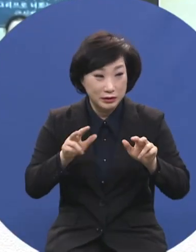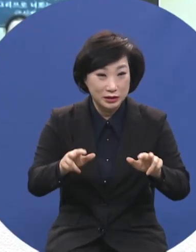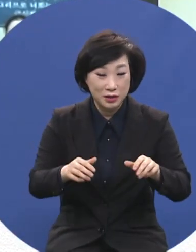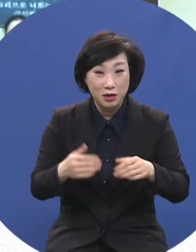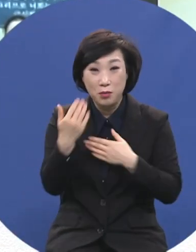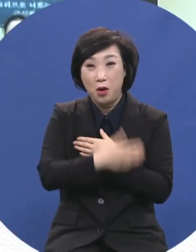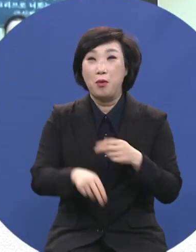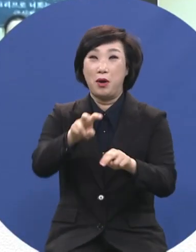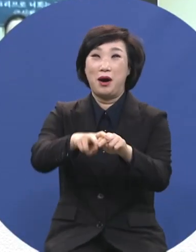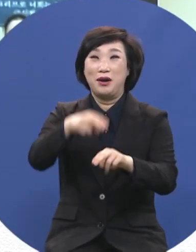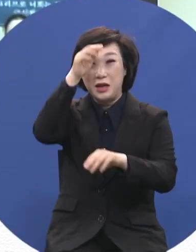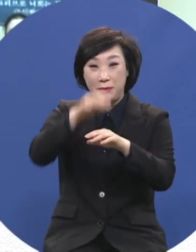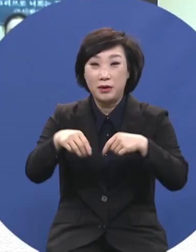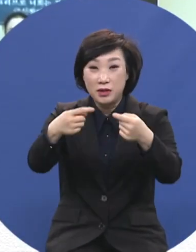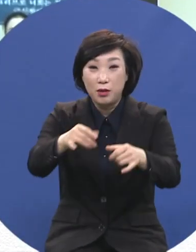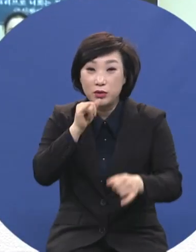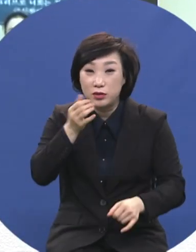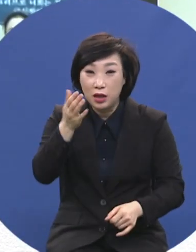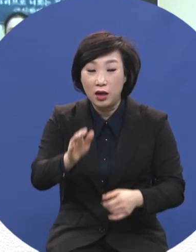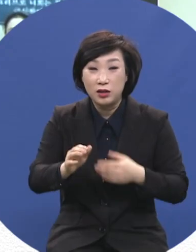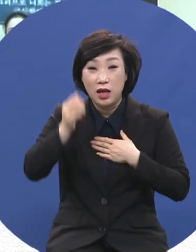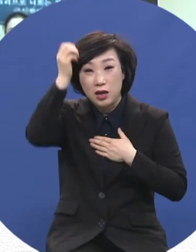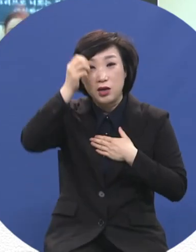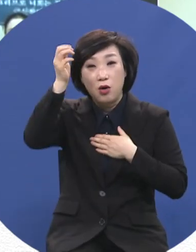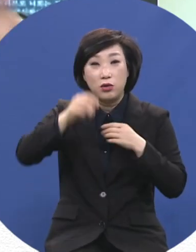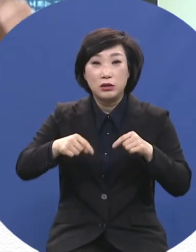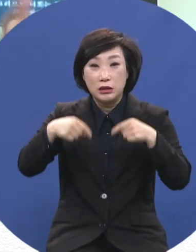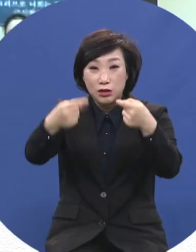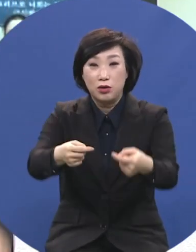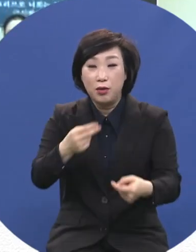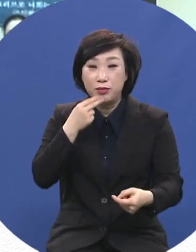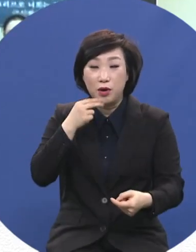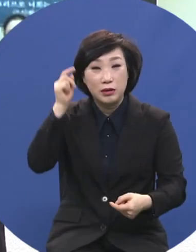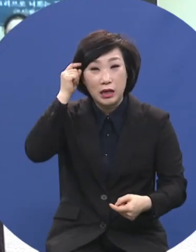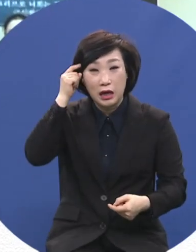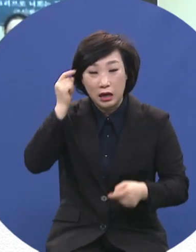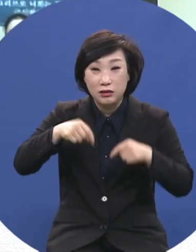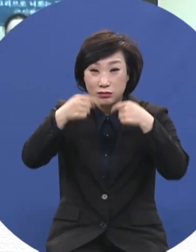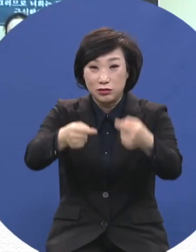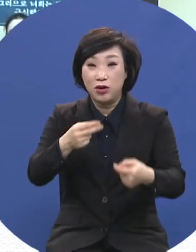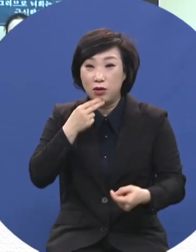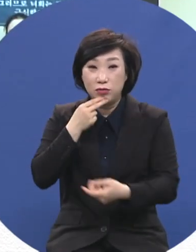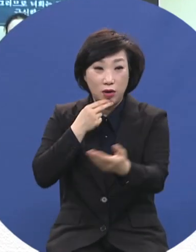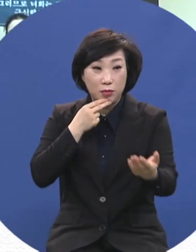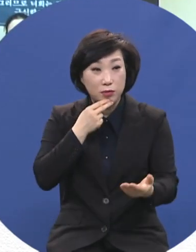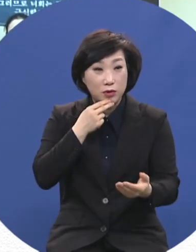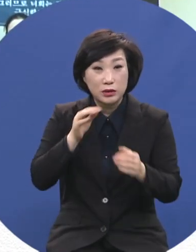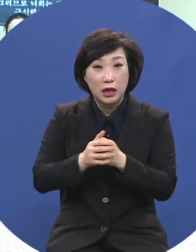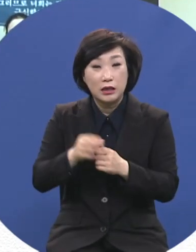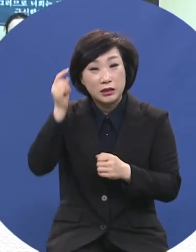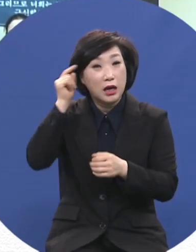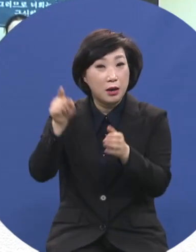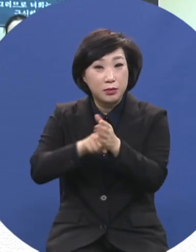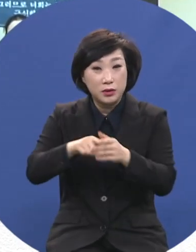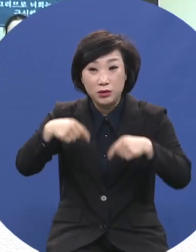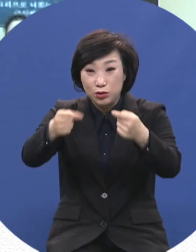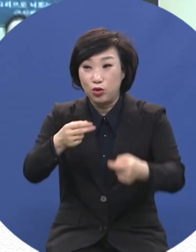있는데 자기 영혼이 들어오지 못해서, 심령이 들어오지 못해서, 생각이 들어오지